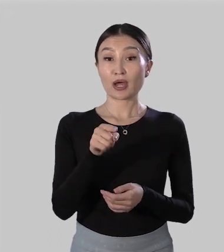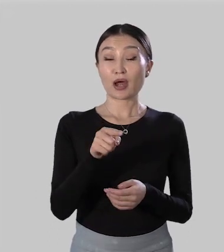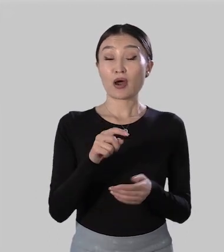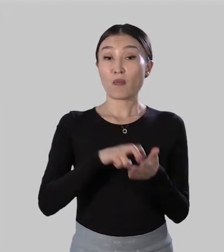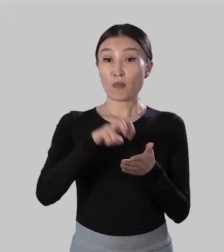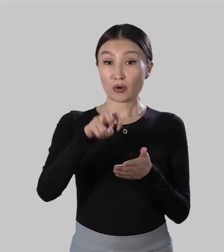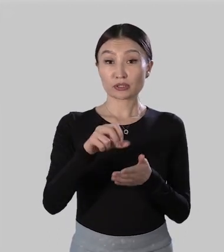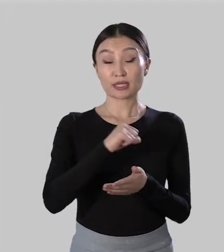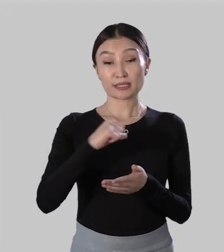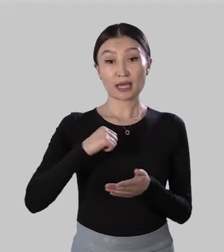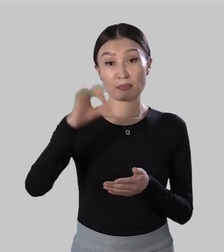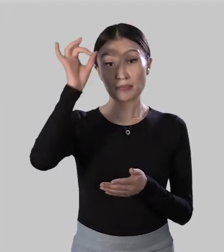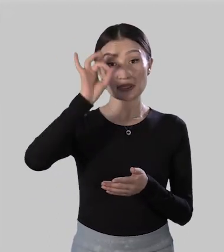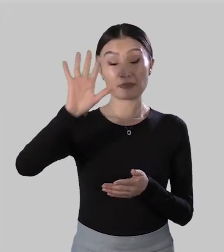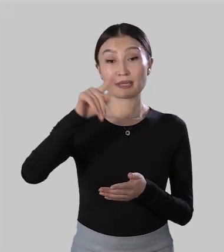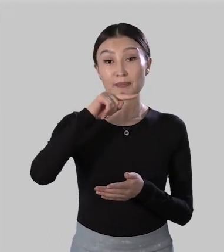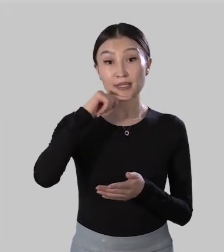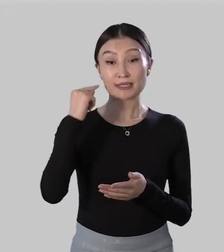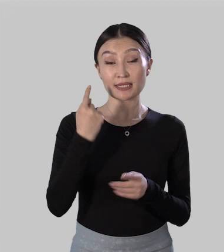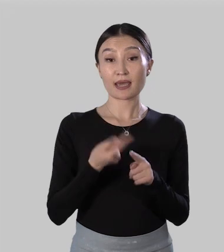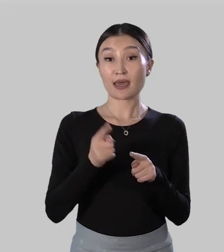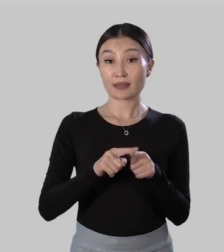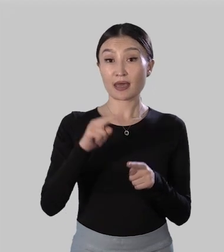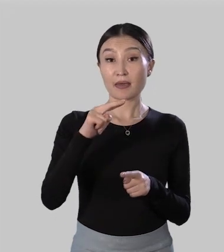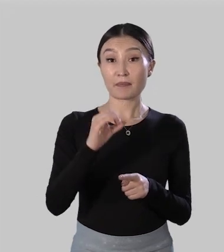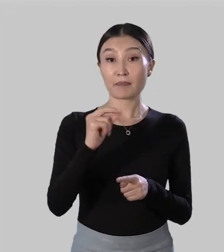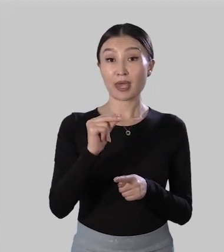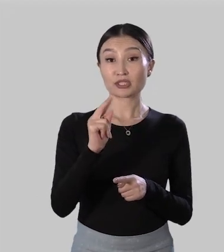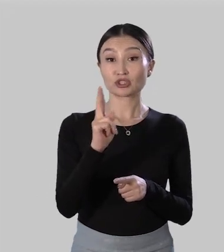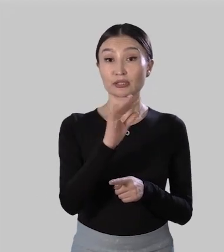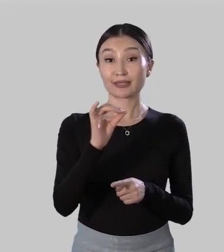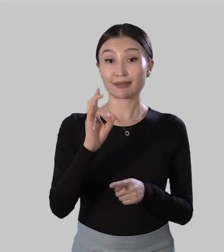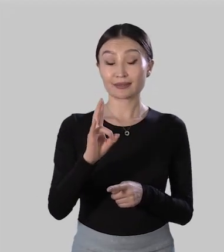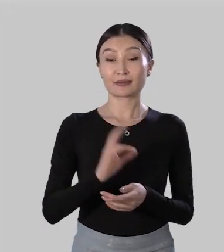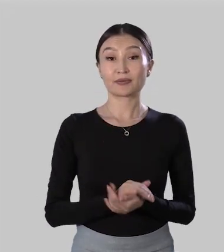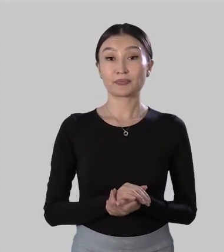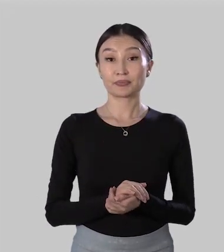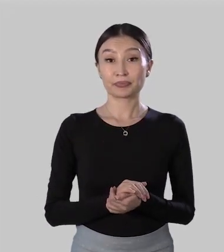Служащий почты, самый знаменитый в России, это Печкин.